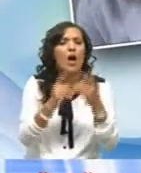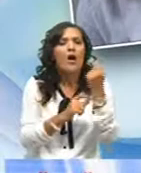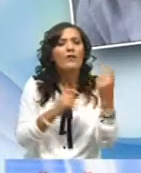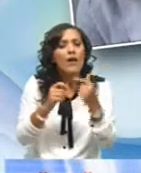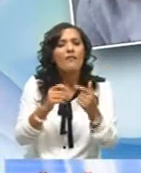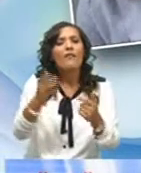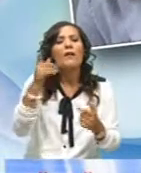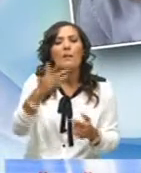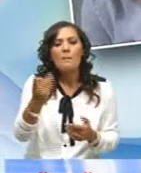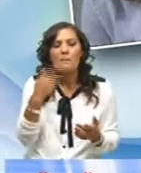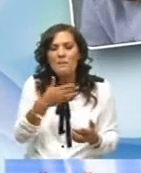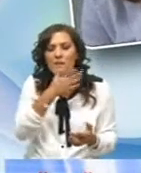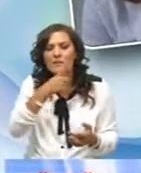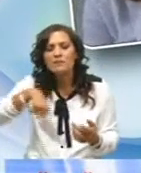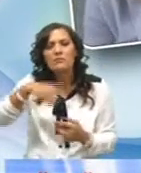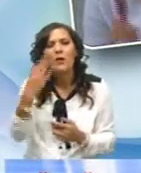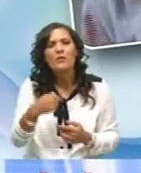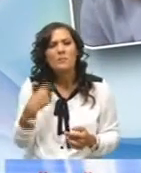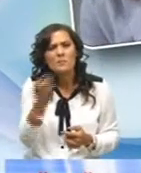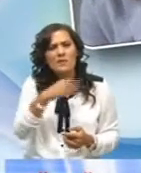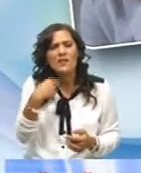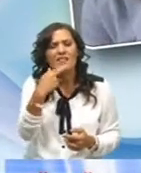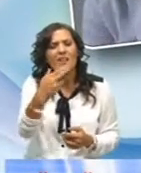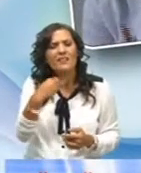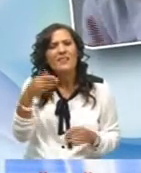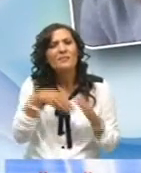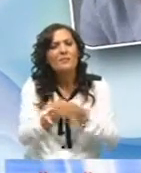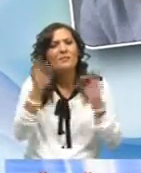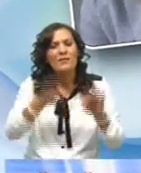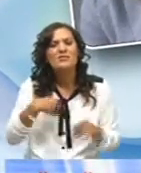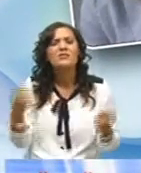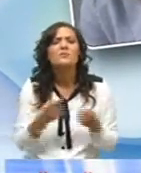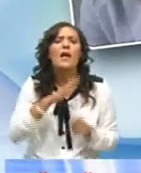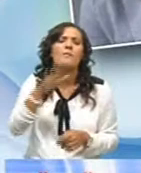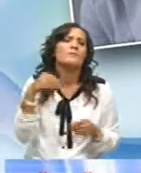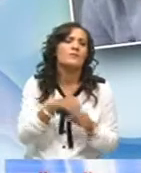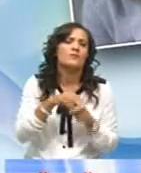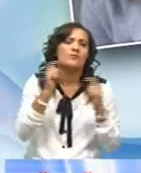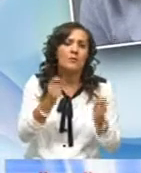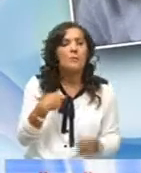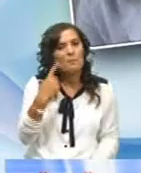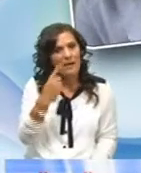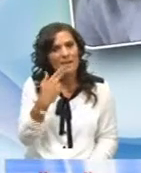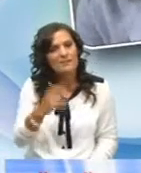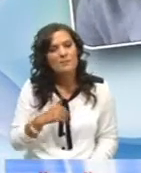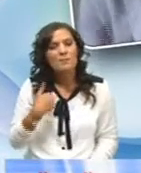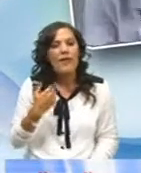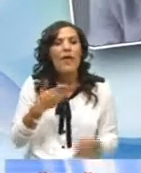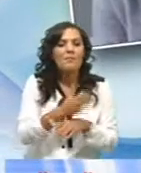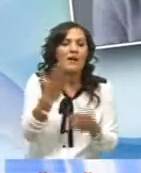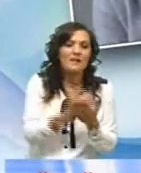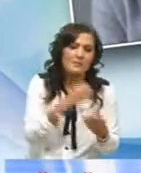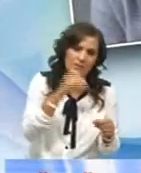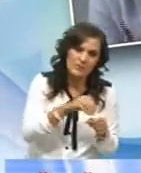ödevlerimiz web'in işlerimiz oldu Az önceki tarafına giderken şekilde girmiş çalışmak hepimiz için Zorlu doğru bak kızım Ben ekmek